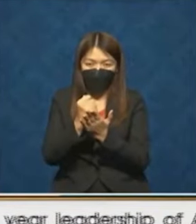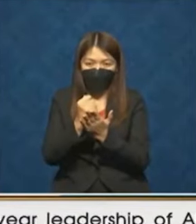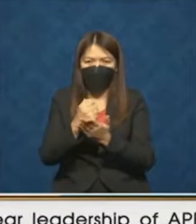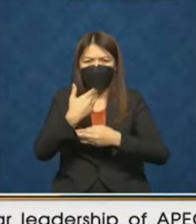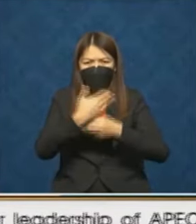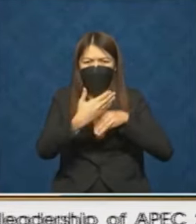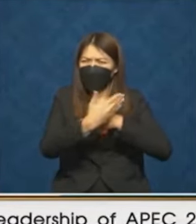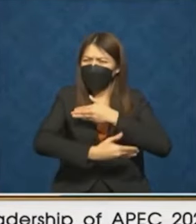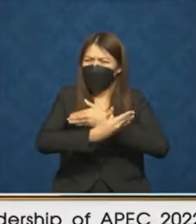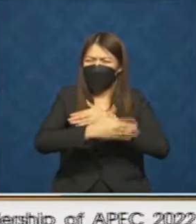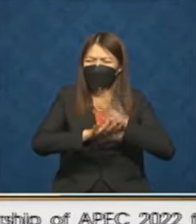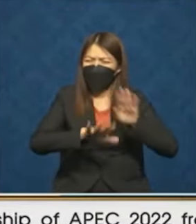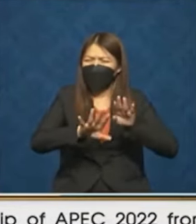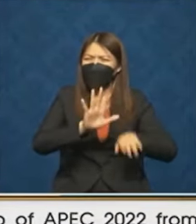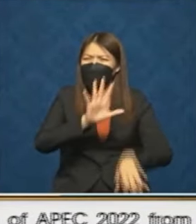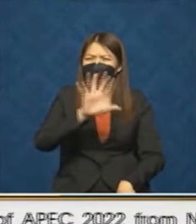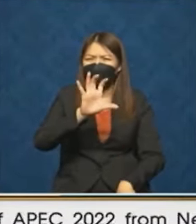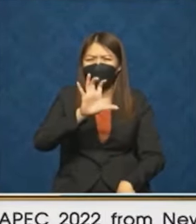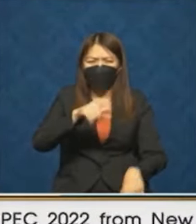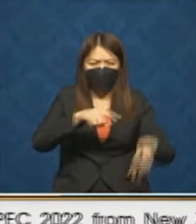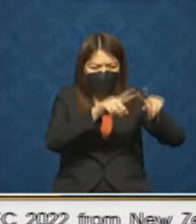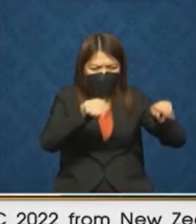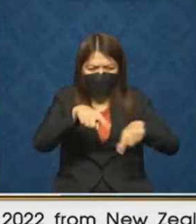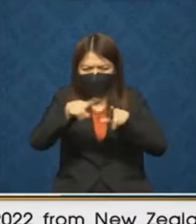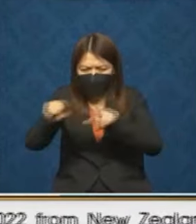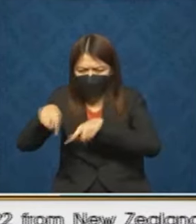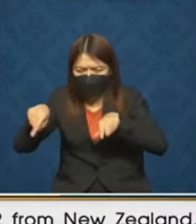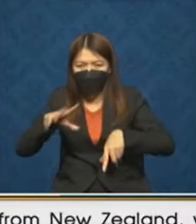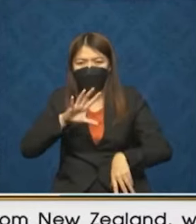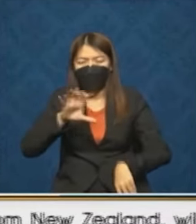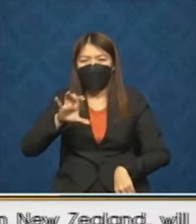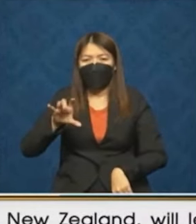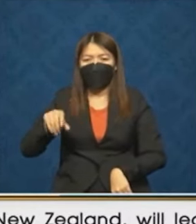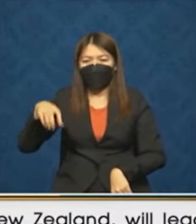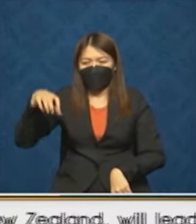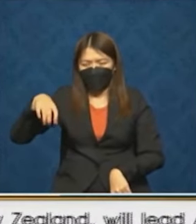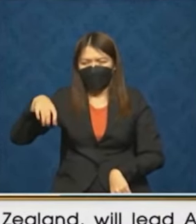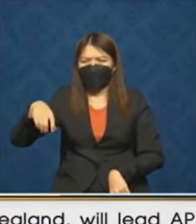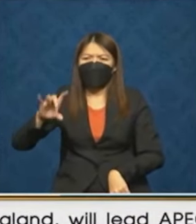ม่ได้รับหมายหรือสำเนาคำฟ้องหากได้รับแล้วจะชี้แจงไปที่ศาลปกครองเพราะมันเป็นเรื่องในศาล